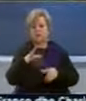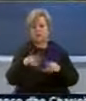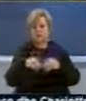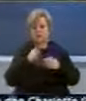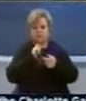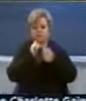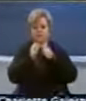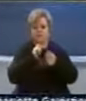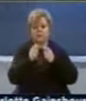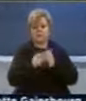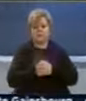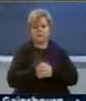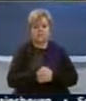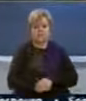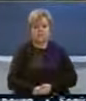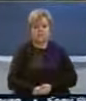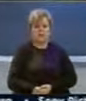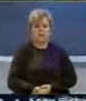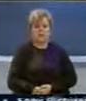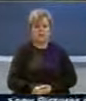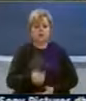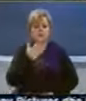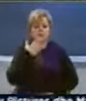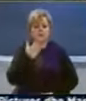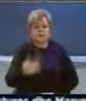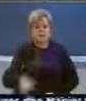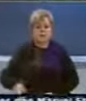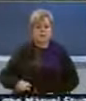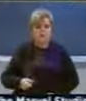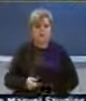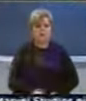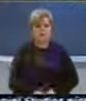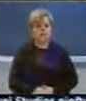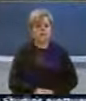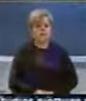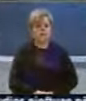implementueshme këto në territorin e Republikës së Kosovës. Faleminderit shumë. Faleminderit Armand.